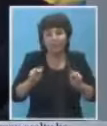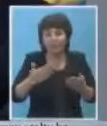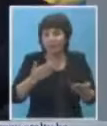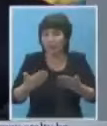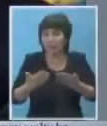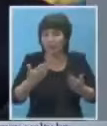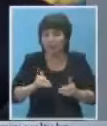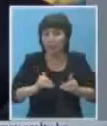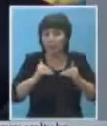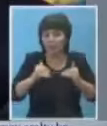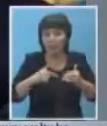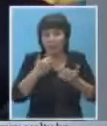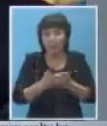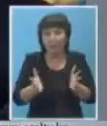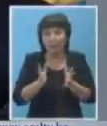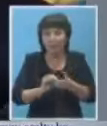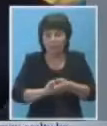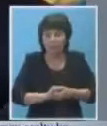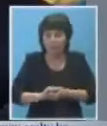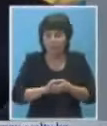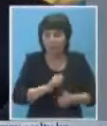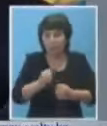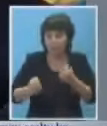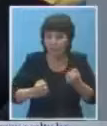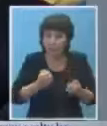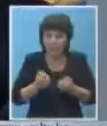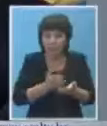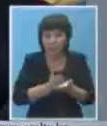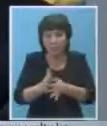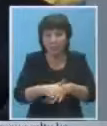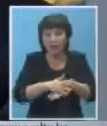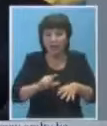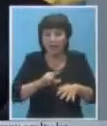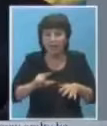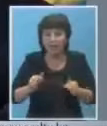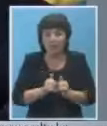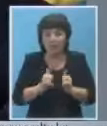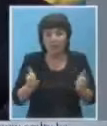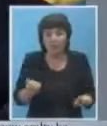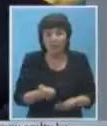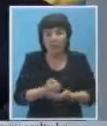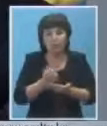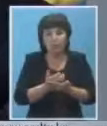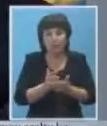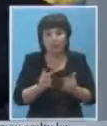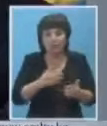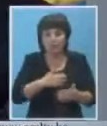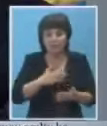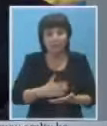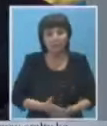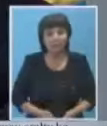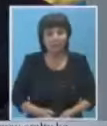қарым-қатынасты да жоғары бағалаймын. Бұл ретте ынтымақтастығымызды одан әрі нығайту бағыты халықтарымыз тарапынан кеңінен қолдау тауып отырғаны маңызды.